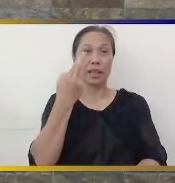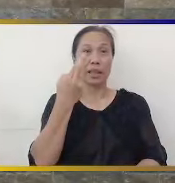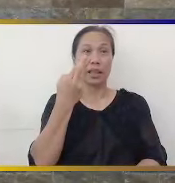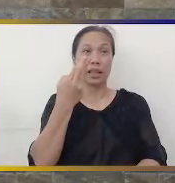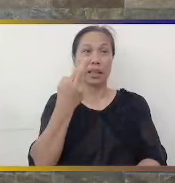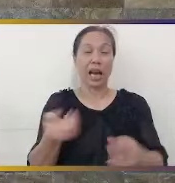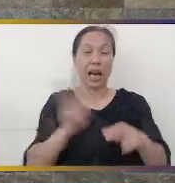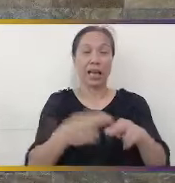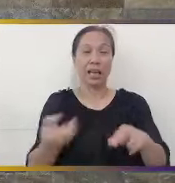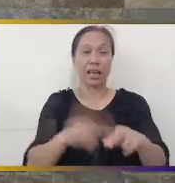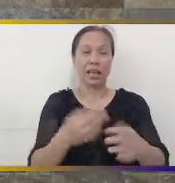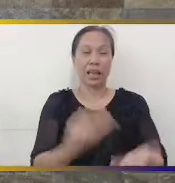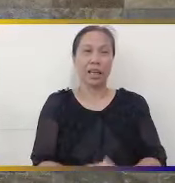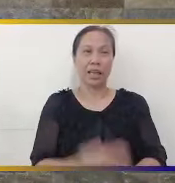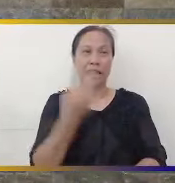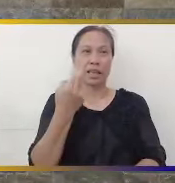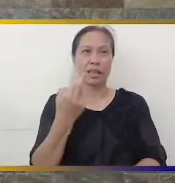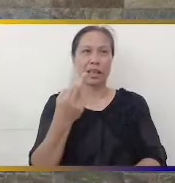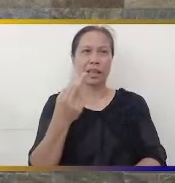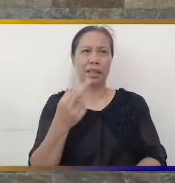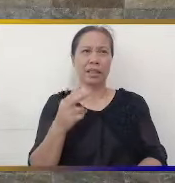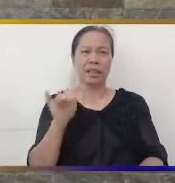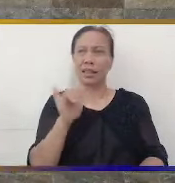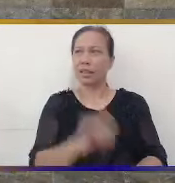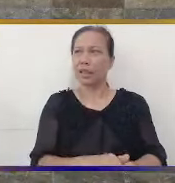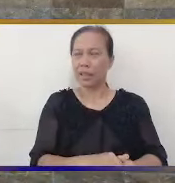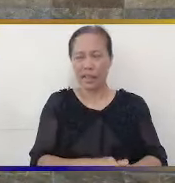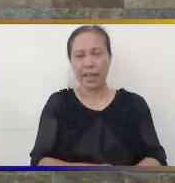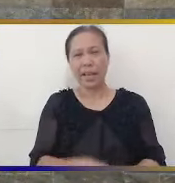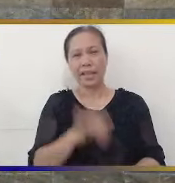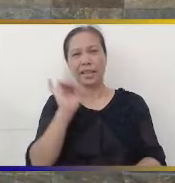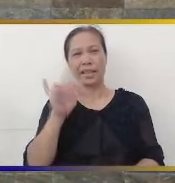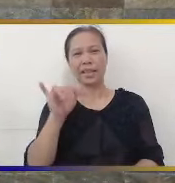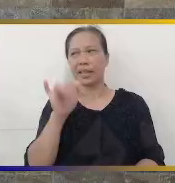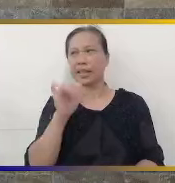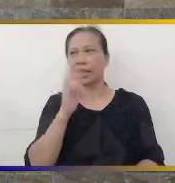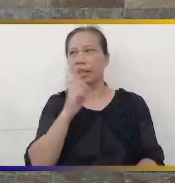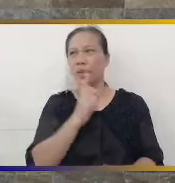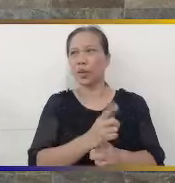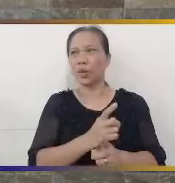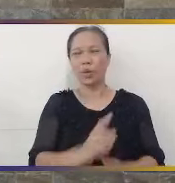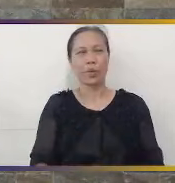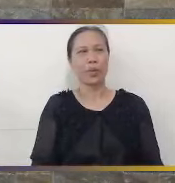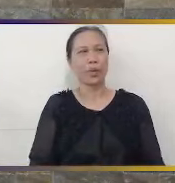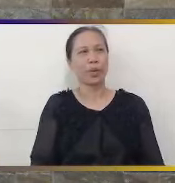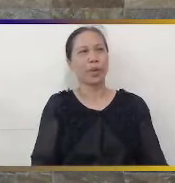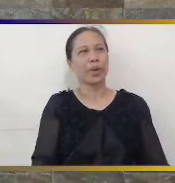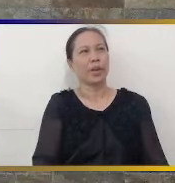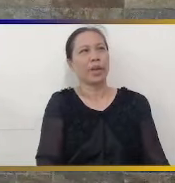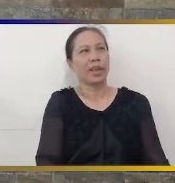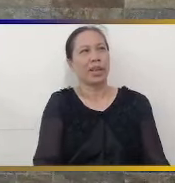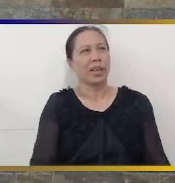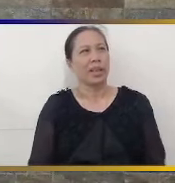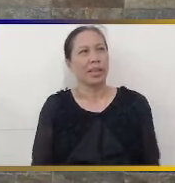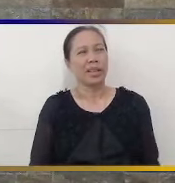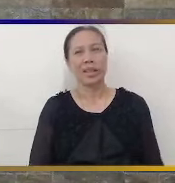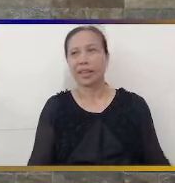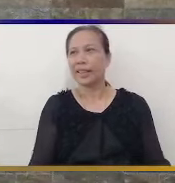nagiinvest sila at yung tira ngang investment yun ang kanilang budget see that Saan